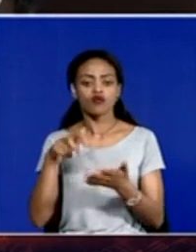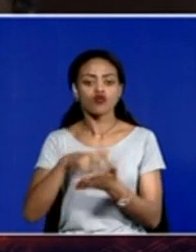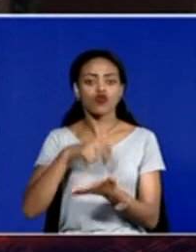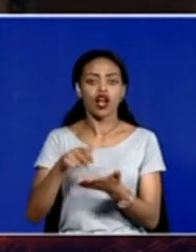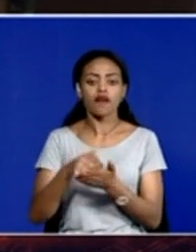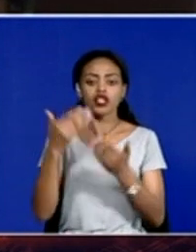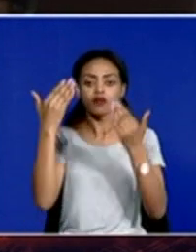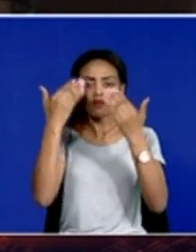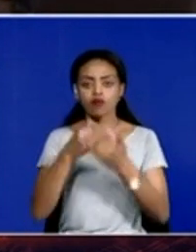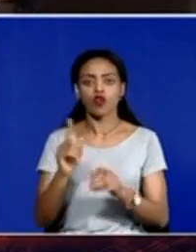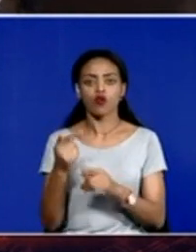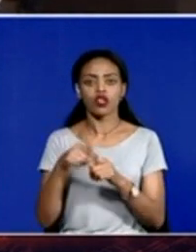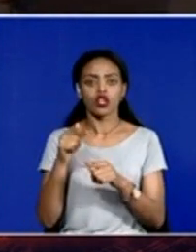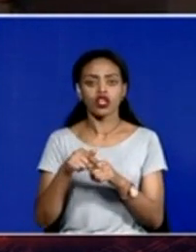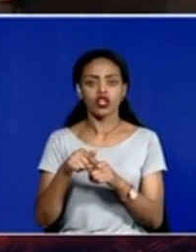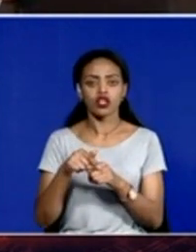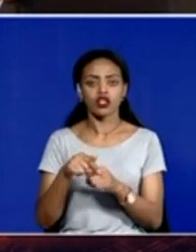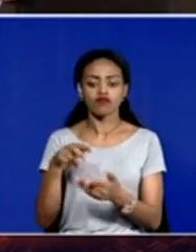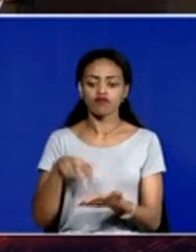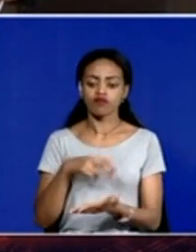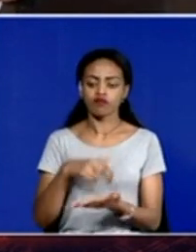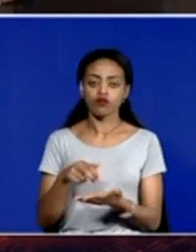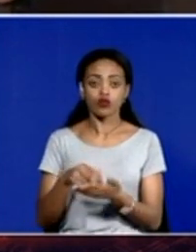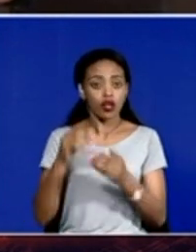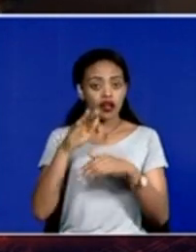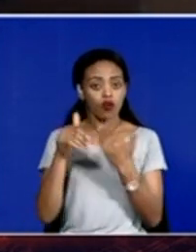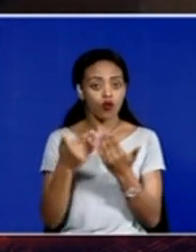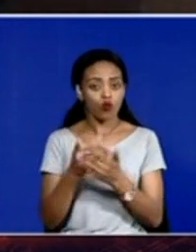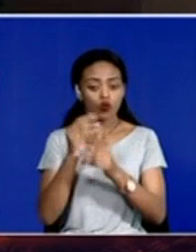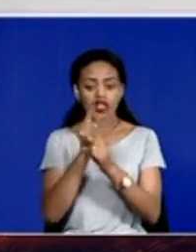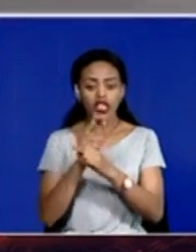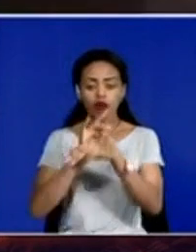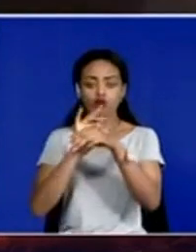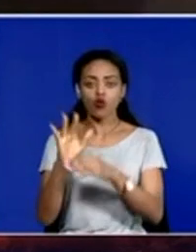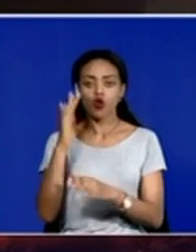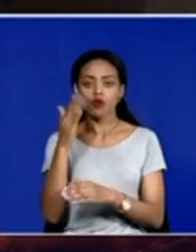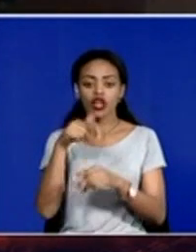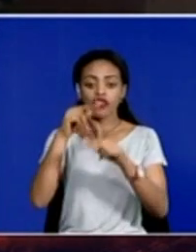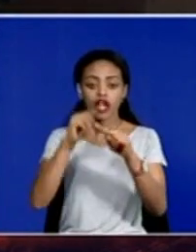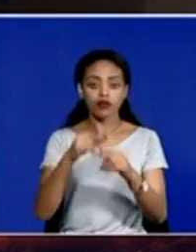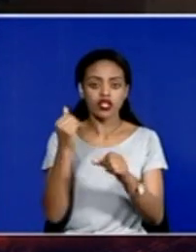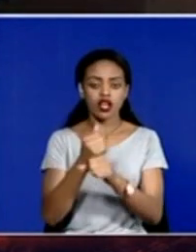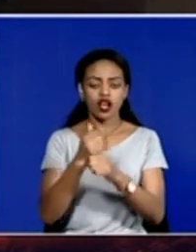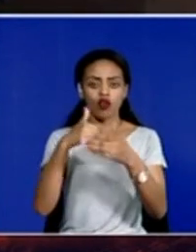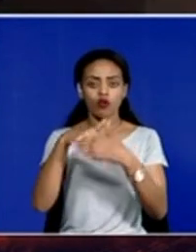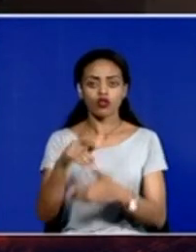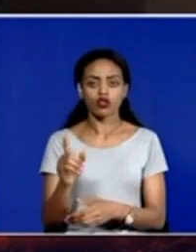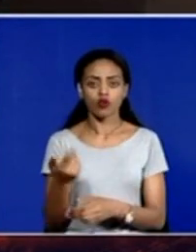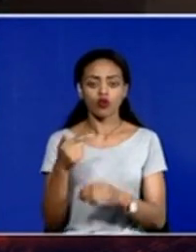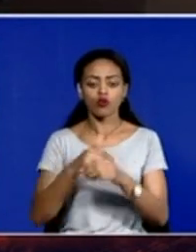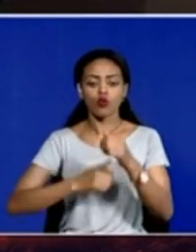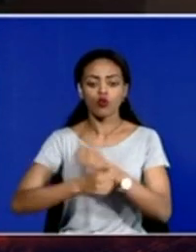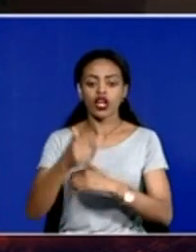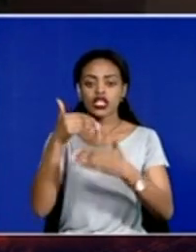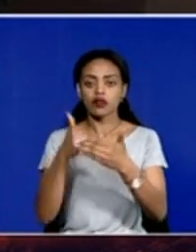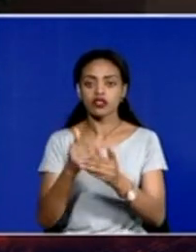ምምሳይ ክኾን ይኽእል እዚታት ጥንቃቐ ብዝጎደሎ መልክዑ ካብቲ ዝተቐመጠ ኣሰራርሓ ወፃኢ እንተኮይኑ ንጉዳት ከስዕበና